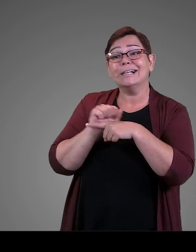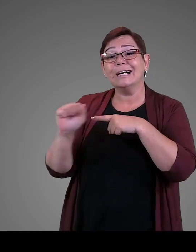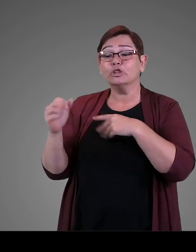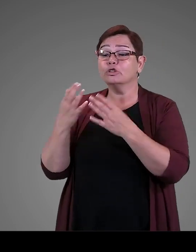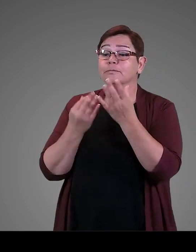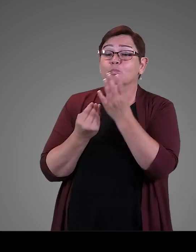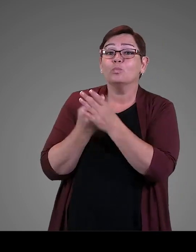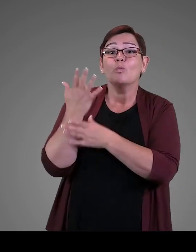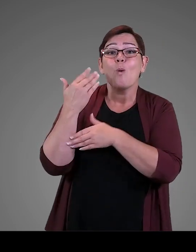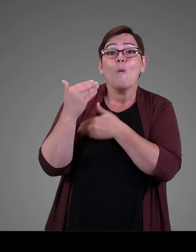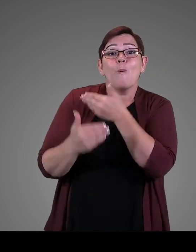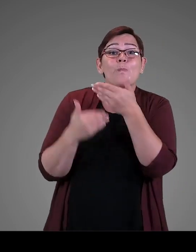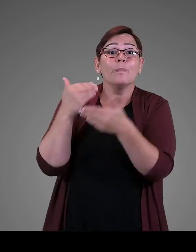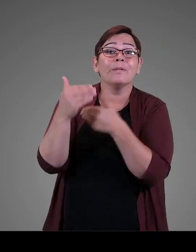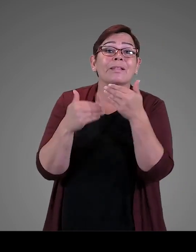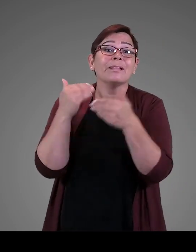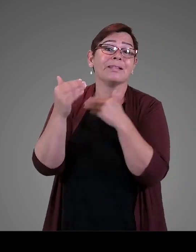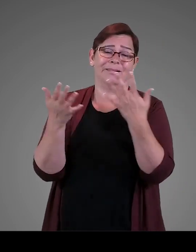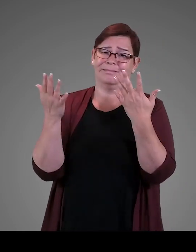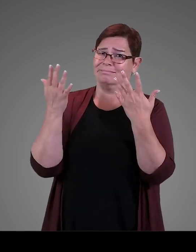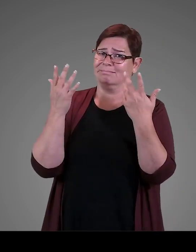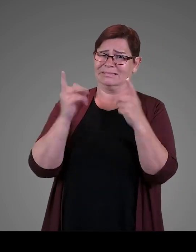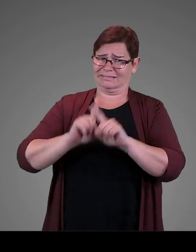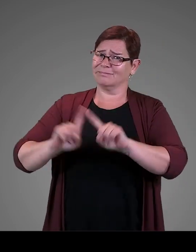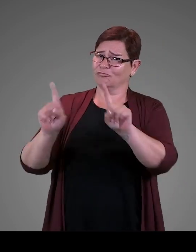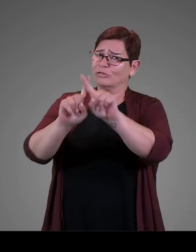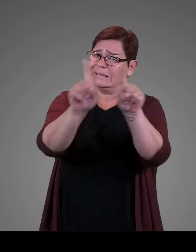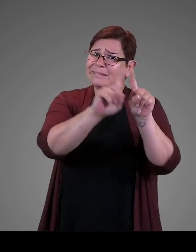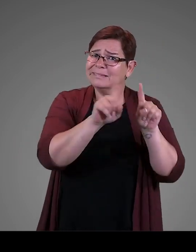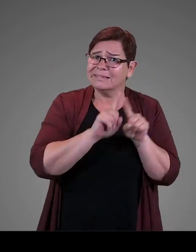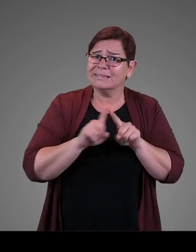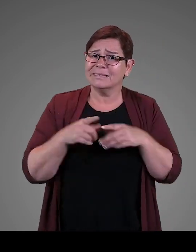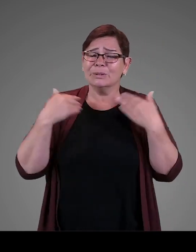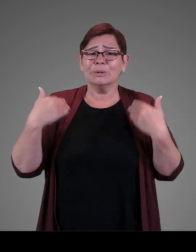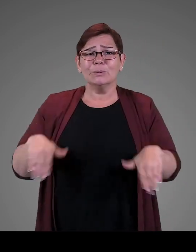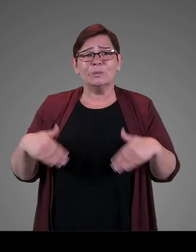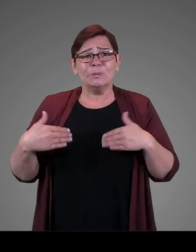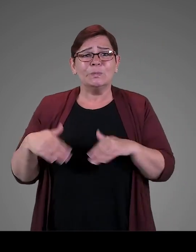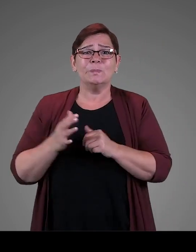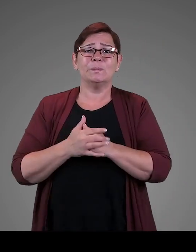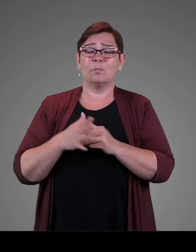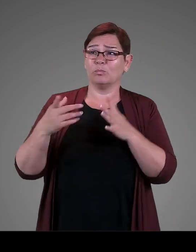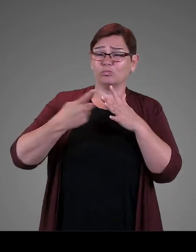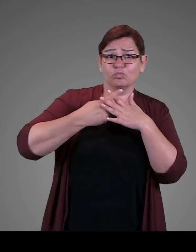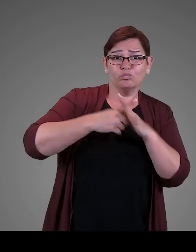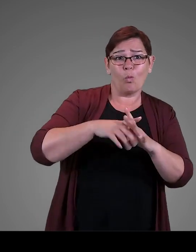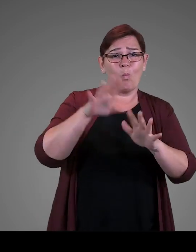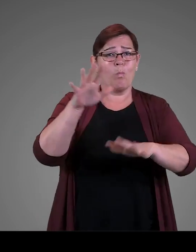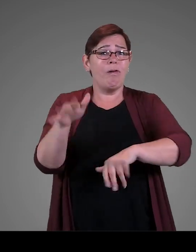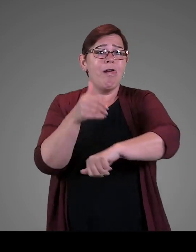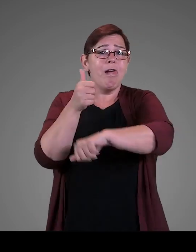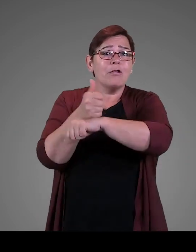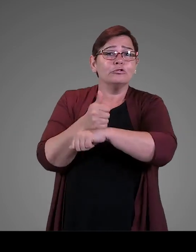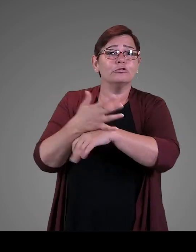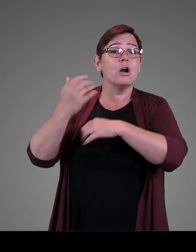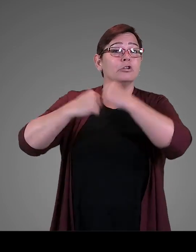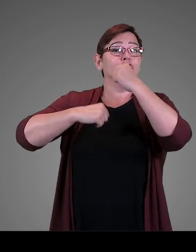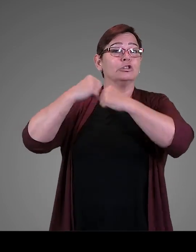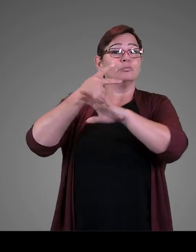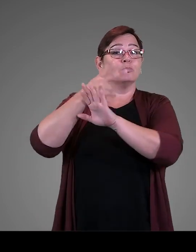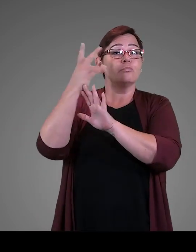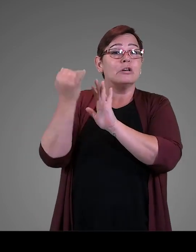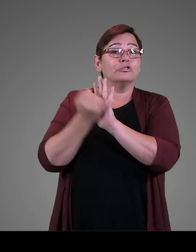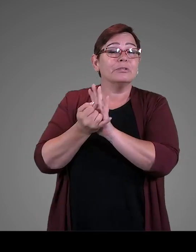Les stades de croissance aussi sont très différents. Quand on commence ou quand on lance un projet de construction,